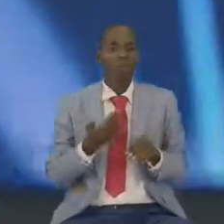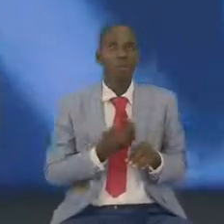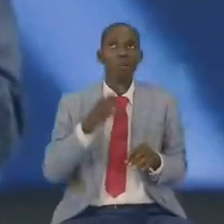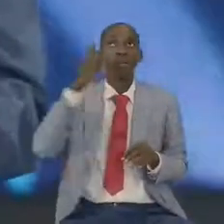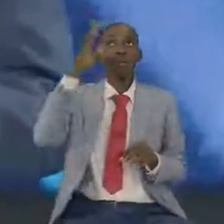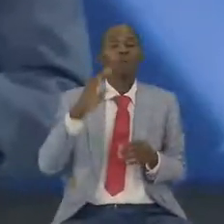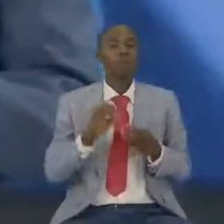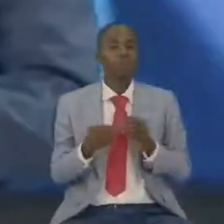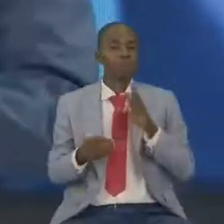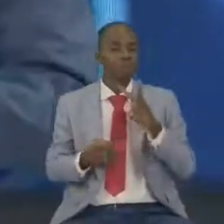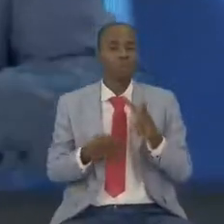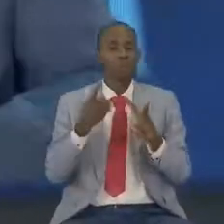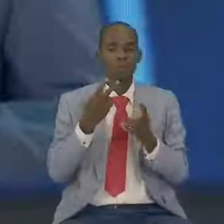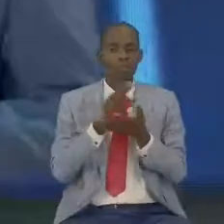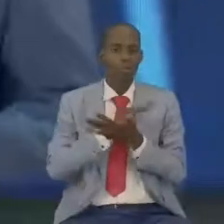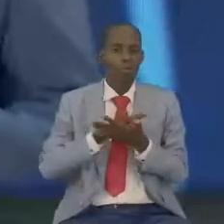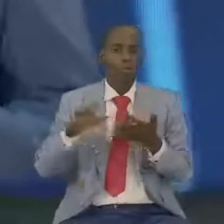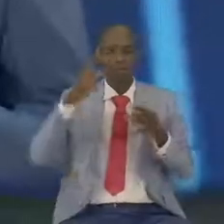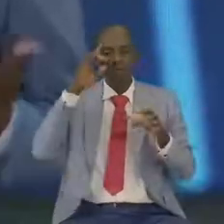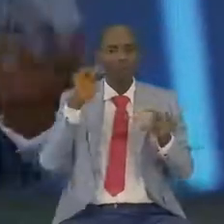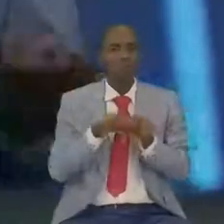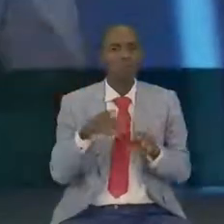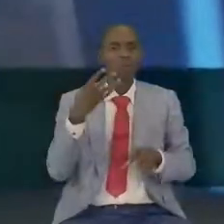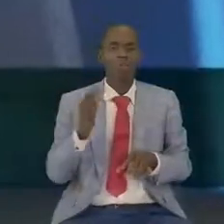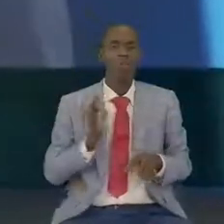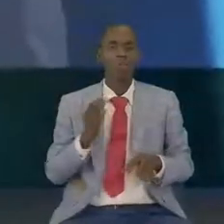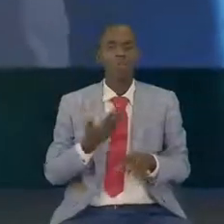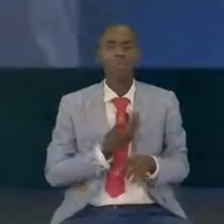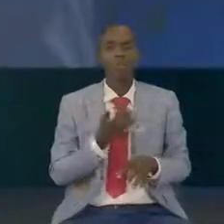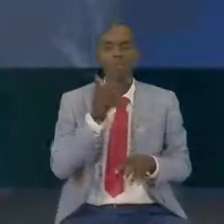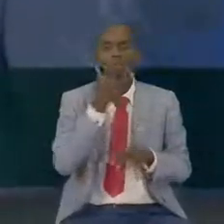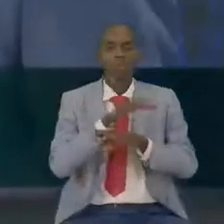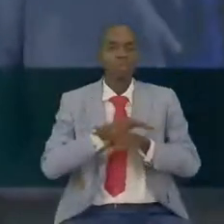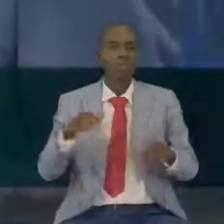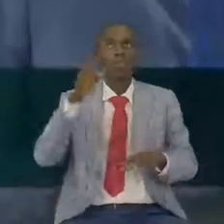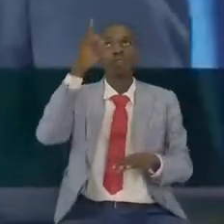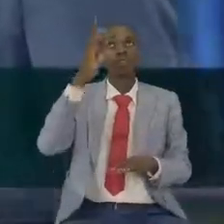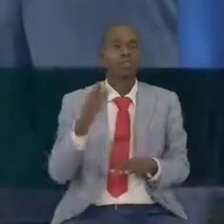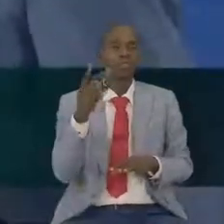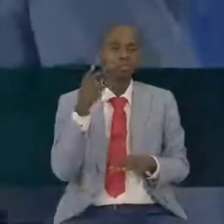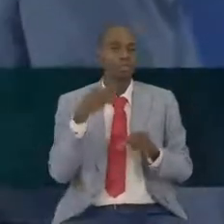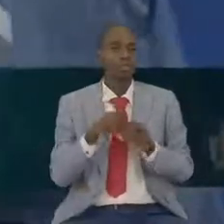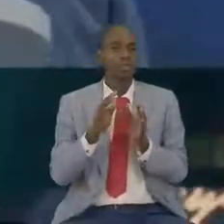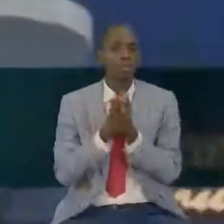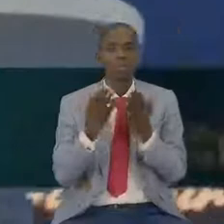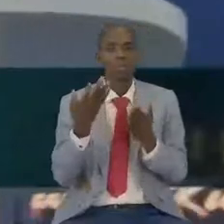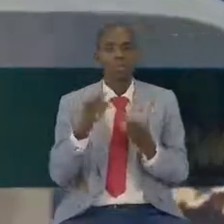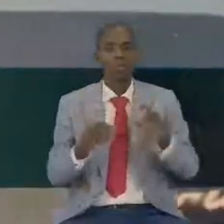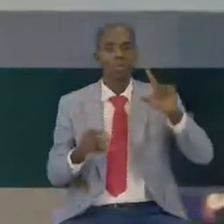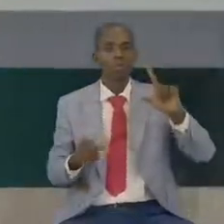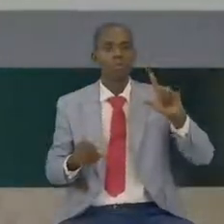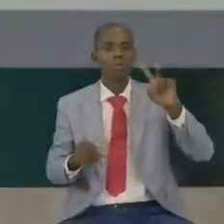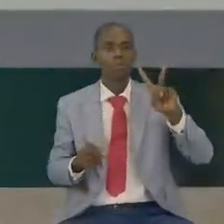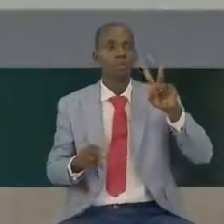sainte alliance de notre Dieu irréprochable. Luc 1. Luc